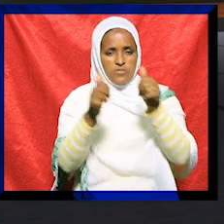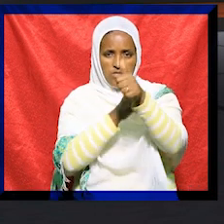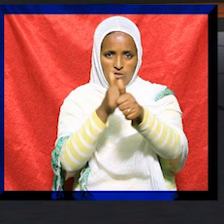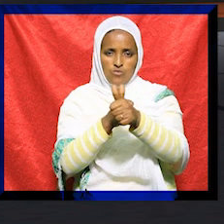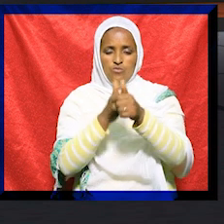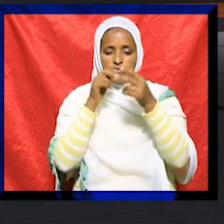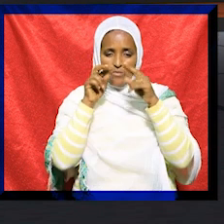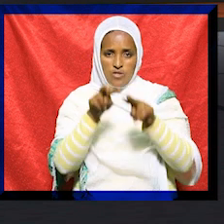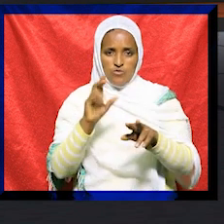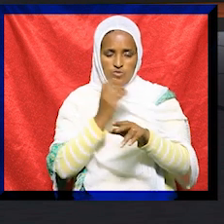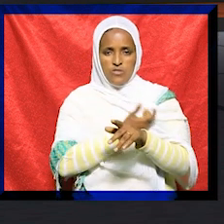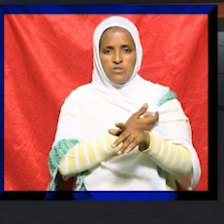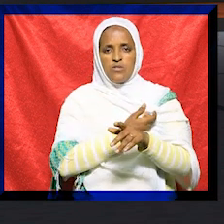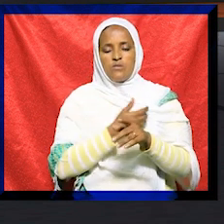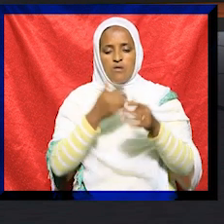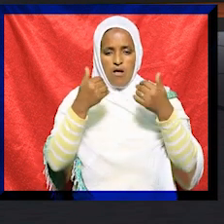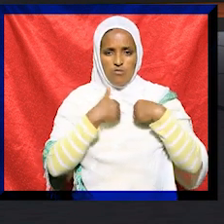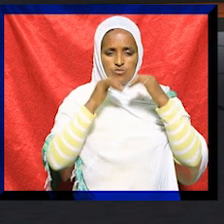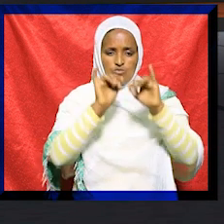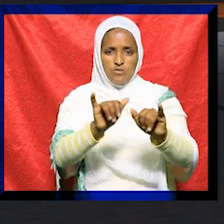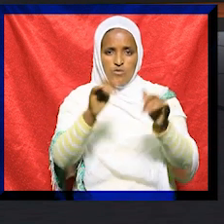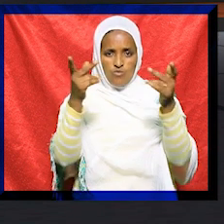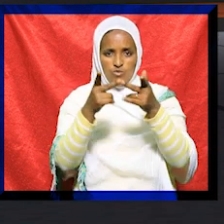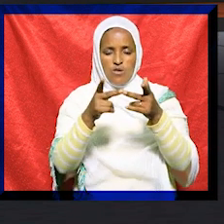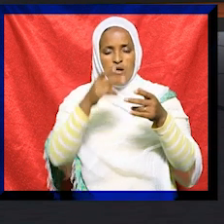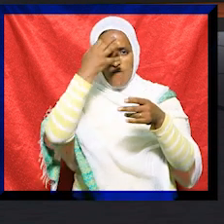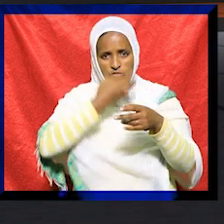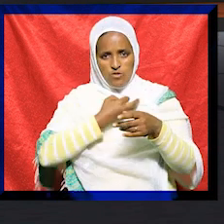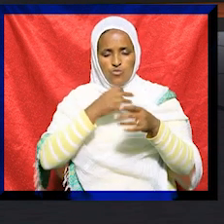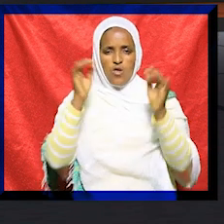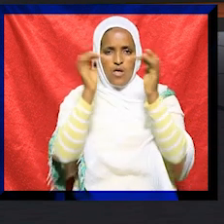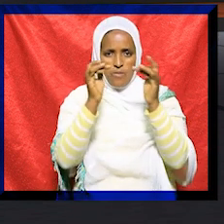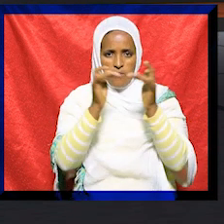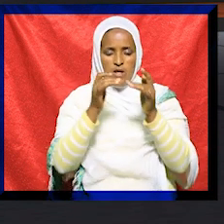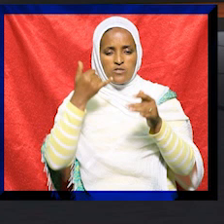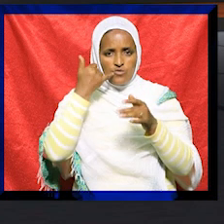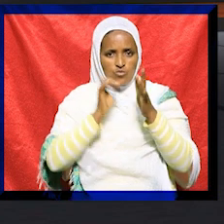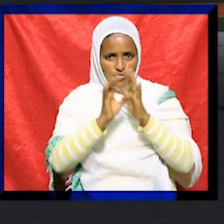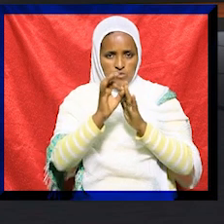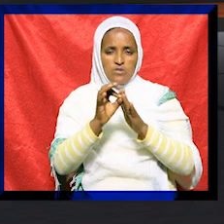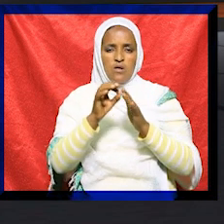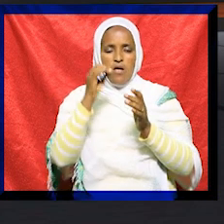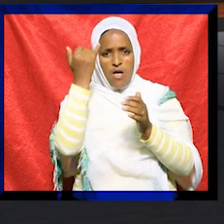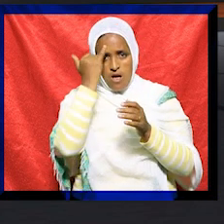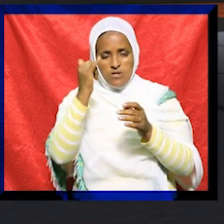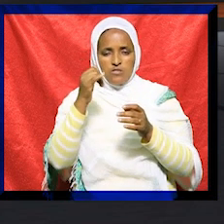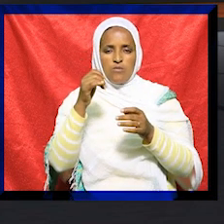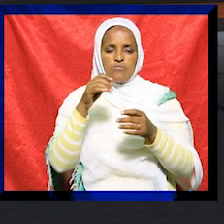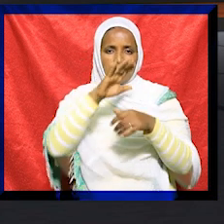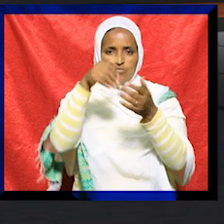ሆናችሁ የምትከታተሉን ተመልካቾቻችን በያላችሁበት ሆናችሁ በፌስቡክ፣ በኢሜይልና በስልክ ቁጥሮቻችን